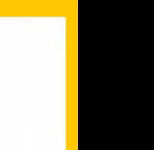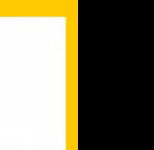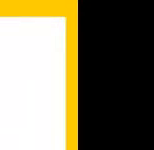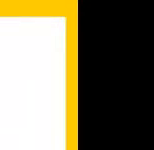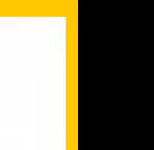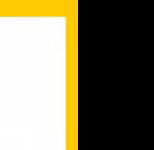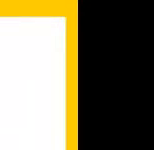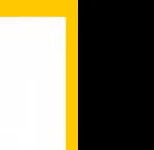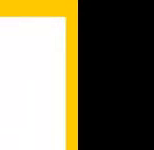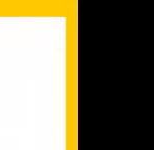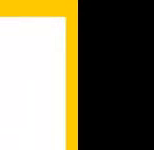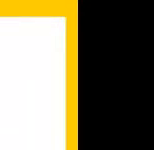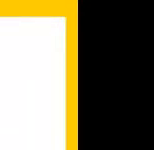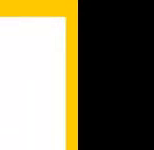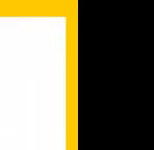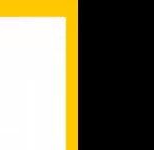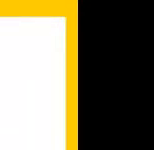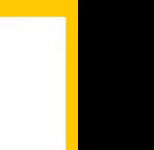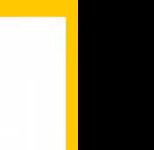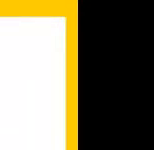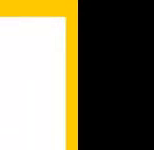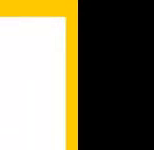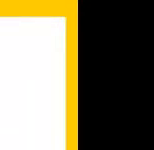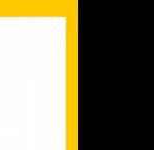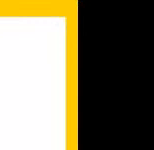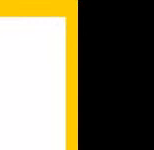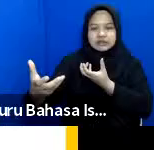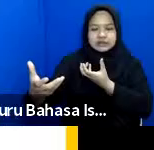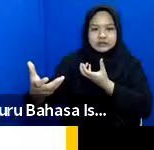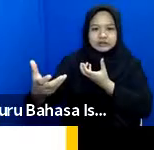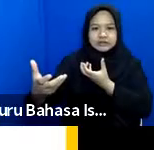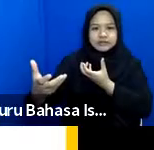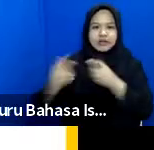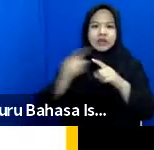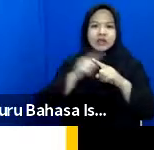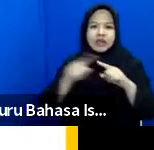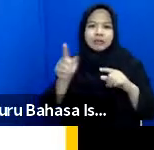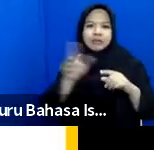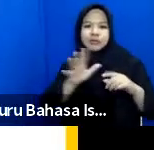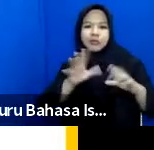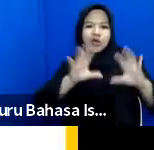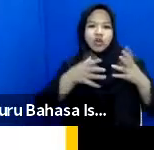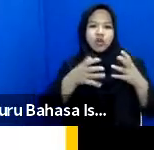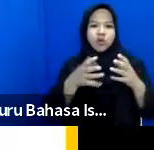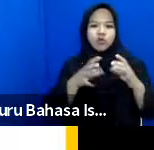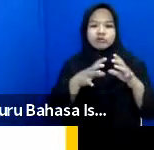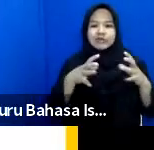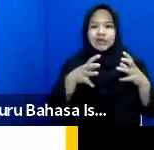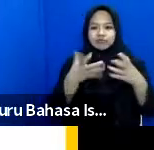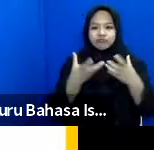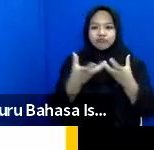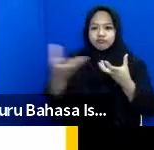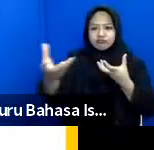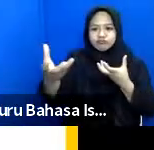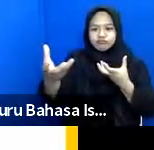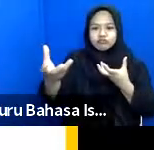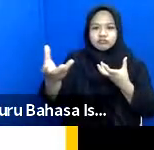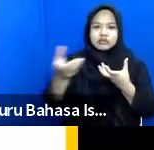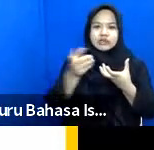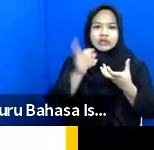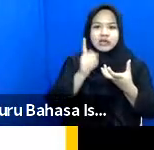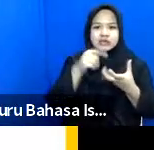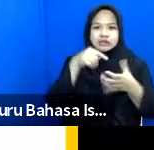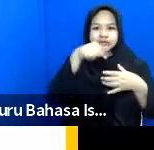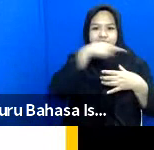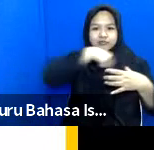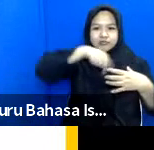dikelompokkan lagi namun berbeda dari kelompok besar yang apa namanya yang ada laki-laki dan perempuan di